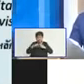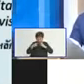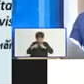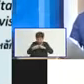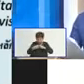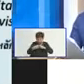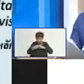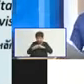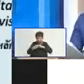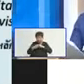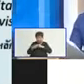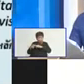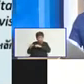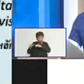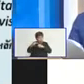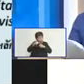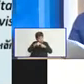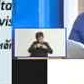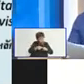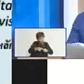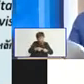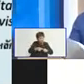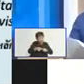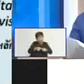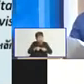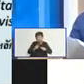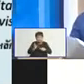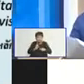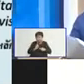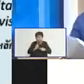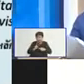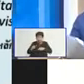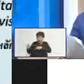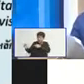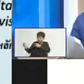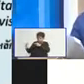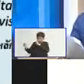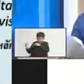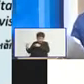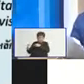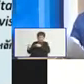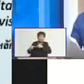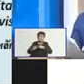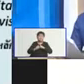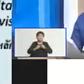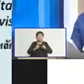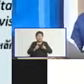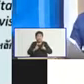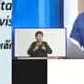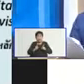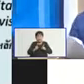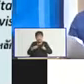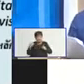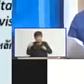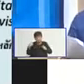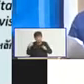ลุ่มนี้เนี่ยนะครับเข้ากับประเด็นเกี่ยวกับไทยคุกคามของคอมมิวนิสต์มีการจำกัดถิ่นที่อยู่นะครับในบางจังหวัดรวมถึงมีการย้ายถิ่นฐ